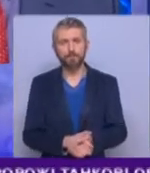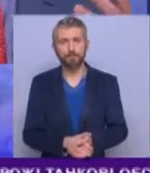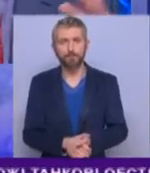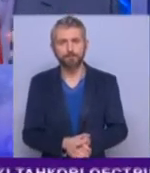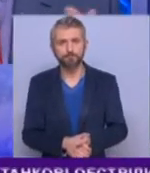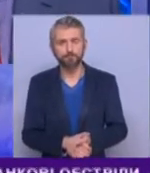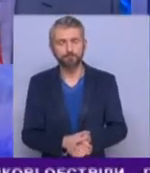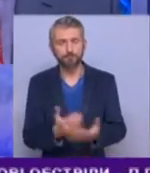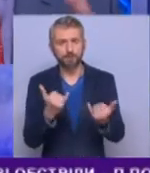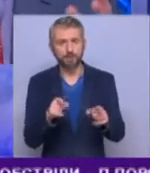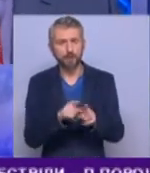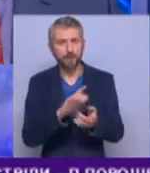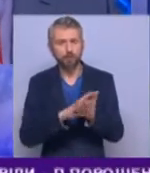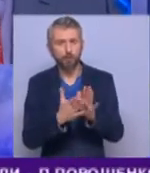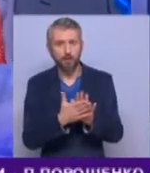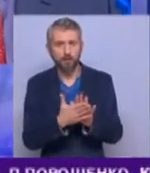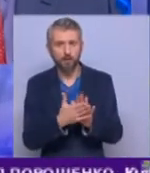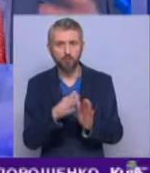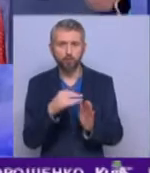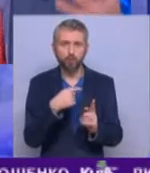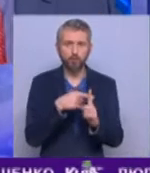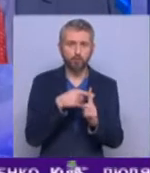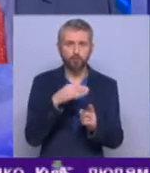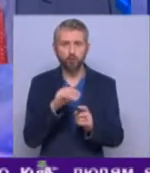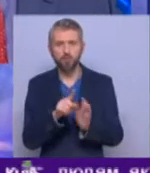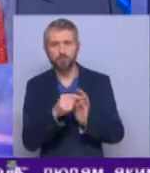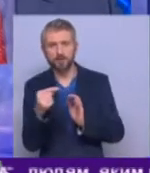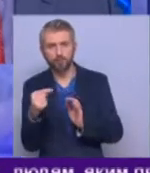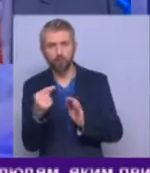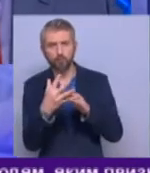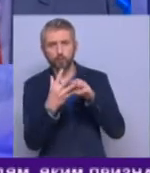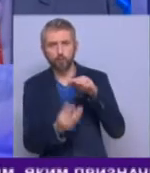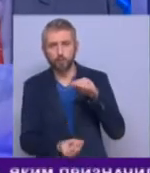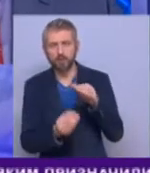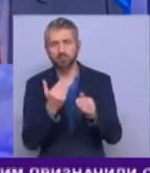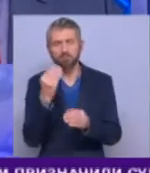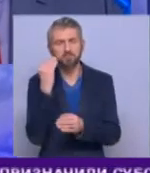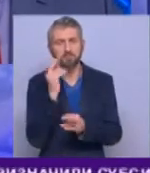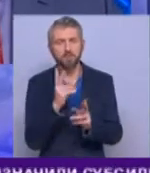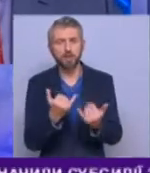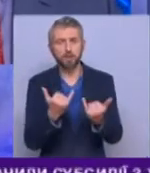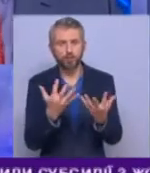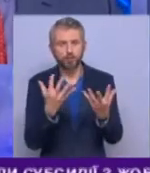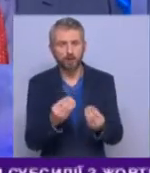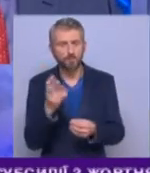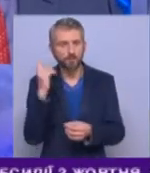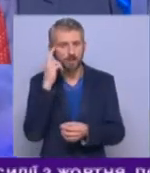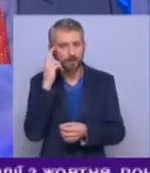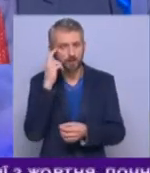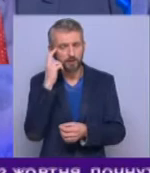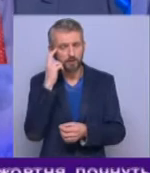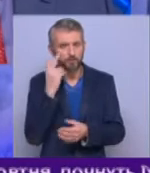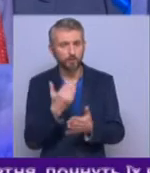Якраз зараз така ситуація, температура то мінус, то плюс. Бурульки. Як ви гадаєте, наскільки на сьогоднішній день в Києві